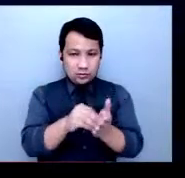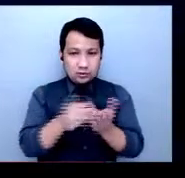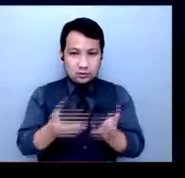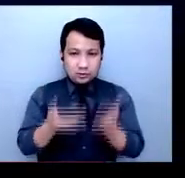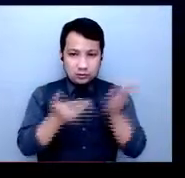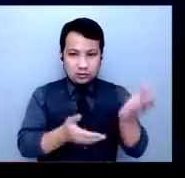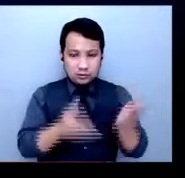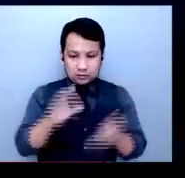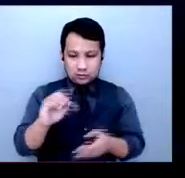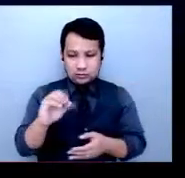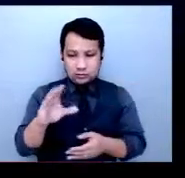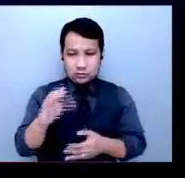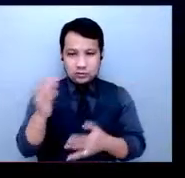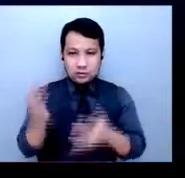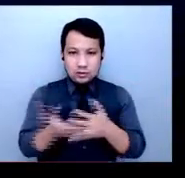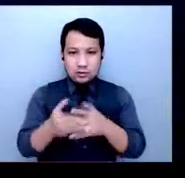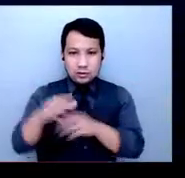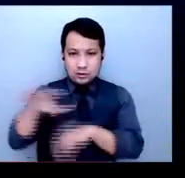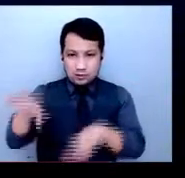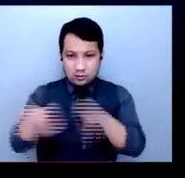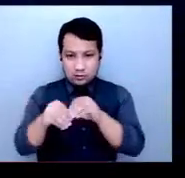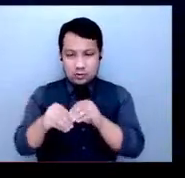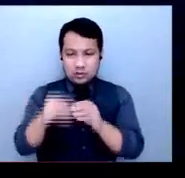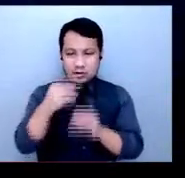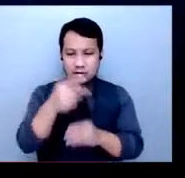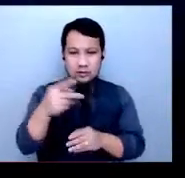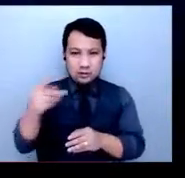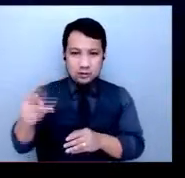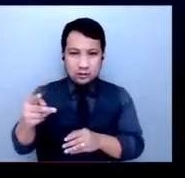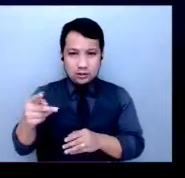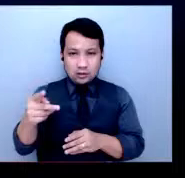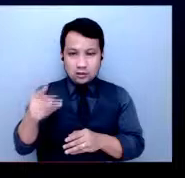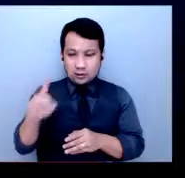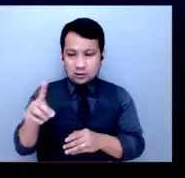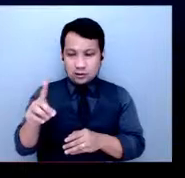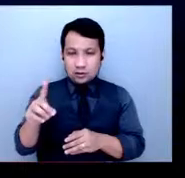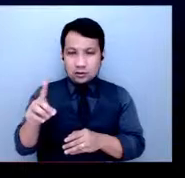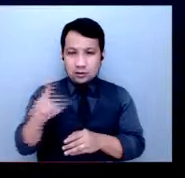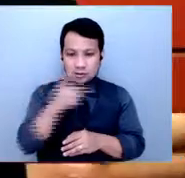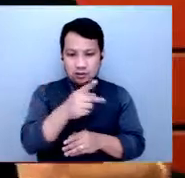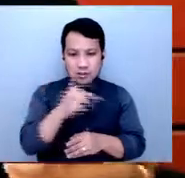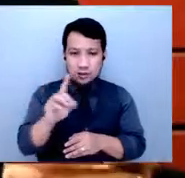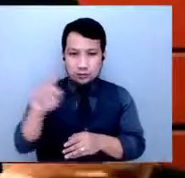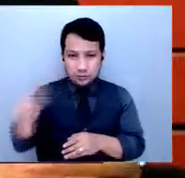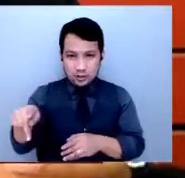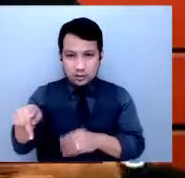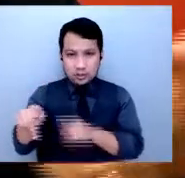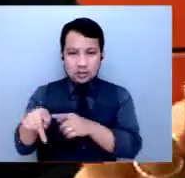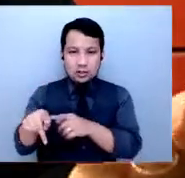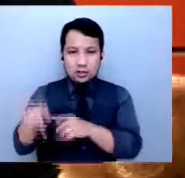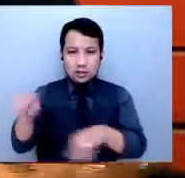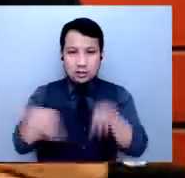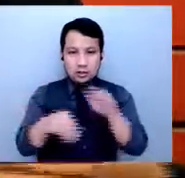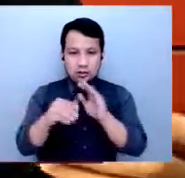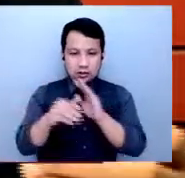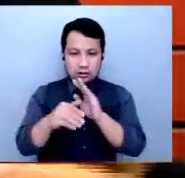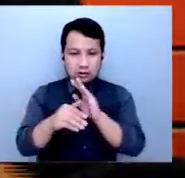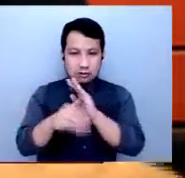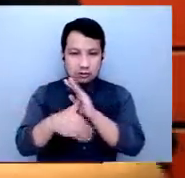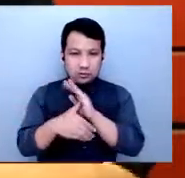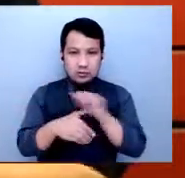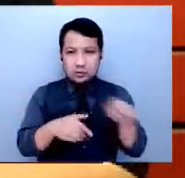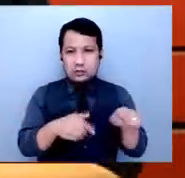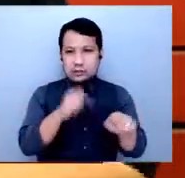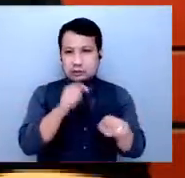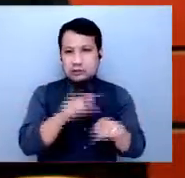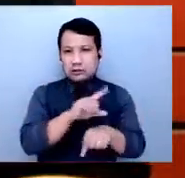COC noon, nakabilang siya sa katipunan ng Demokratikong Pilipino o KDP. At ayon sa COMELEC rules, hindi pwede